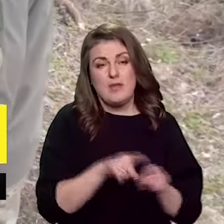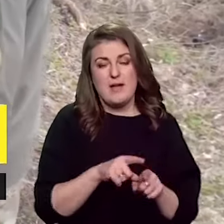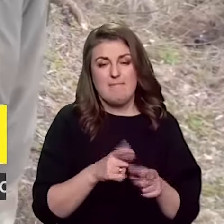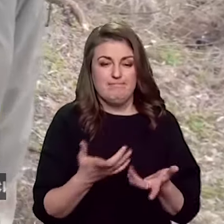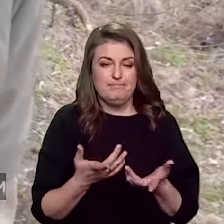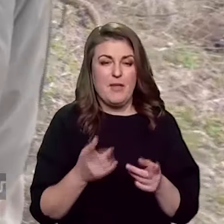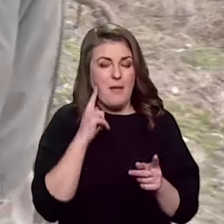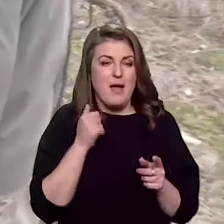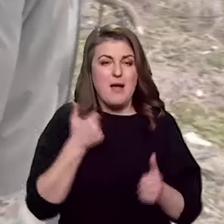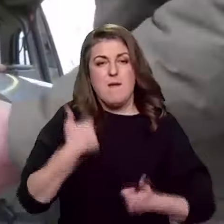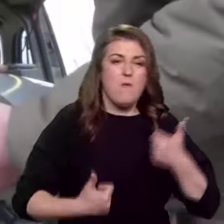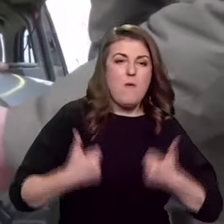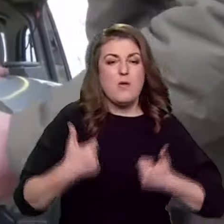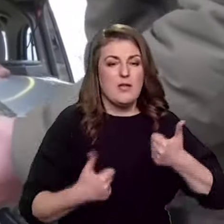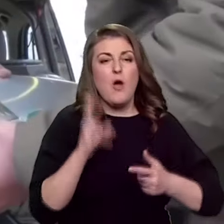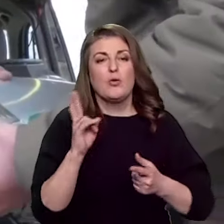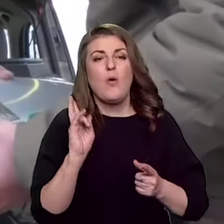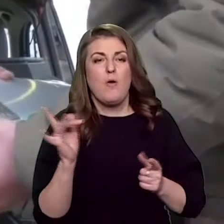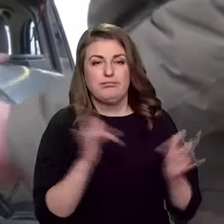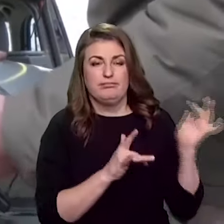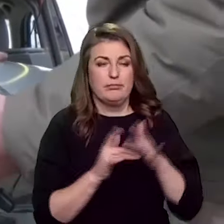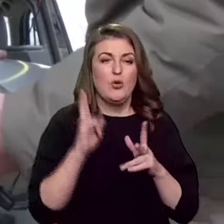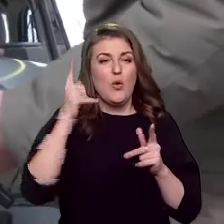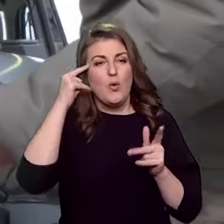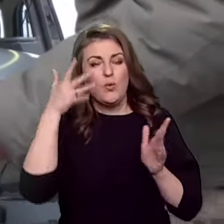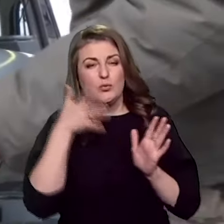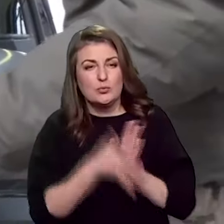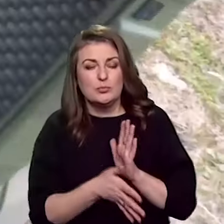собі гонка. Хто кого, хто